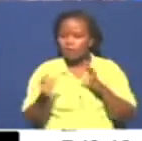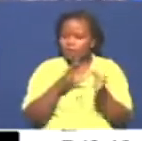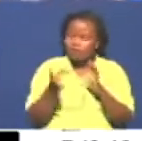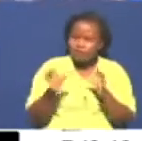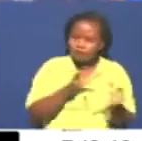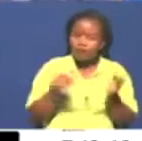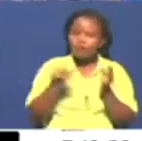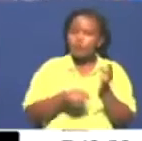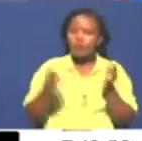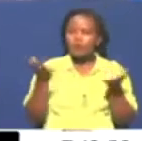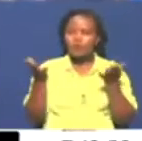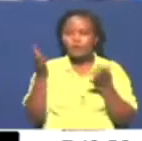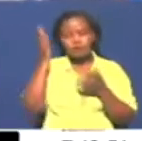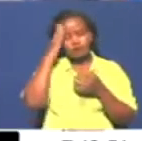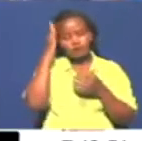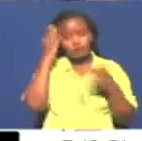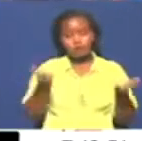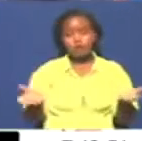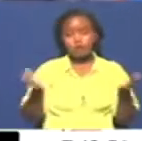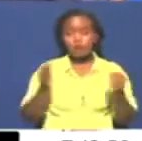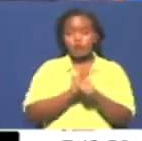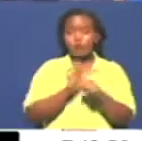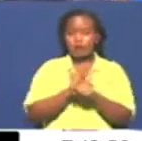tuling'ang'ana na tukaona kuna watu walikuwa karibu